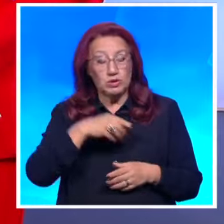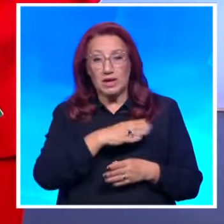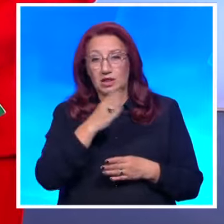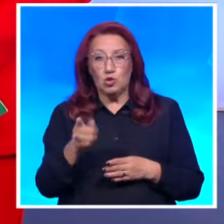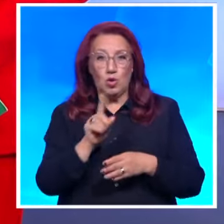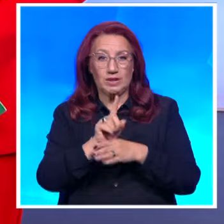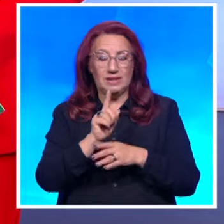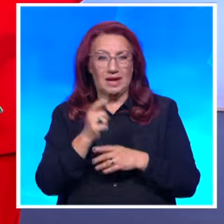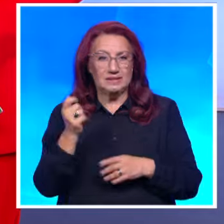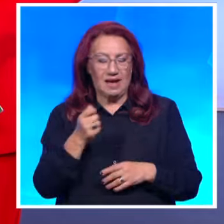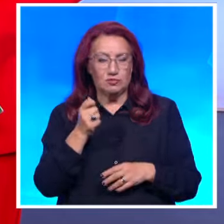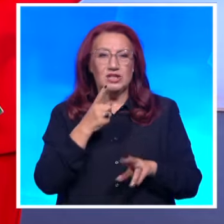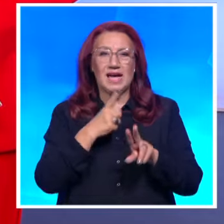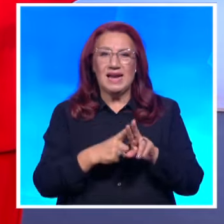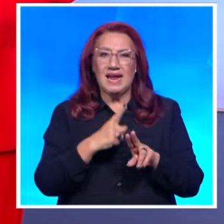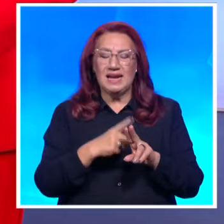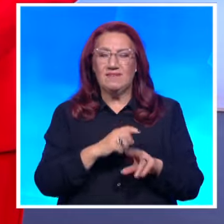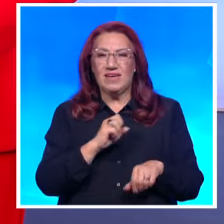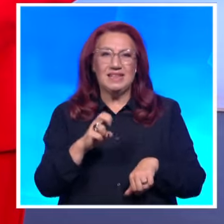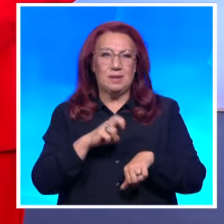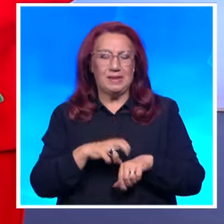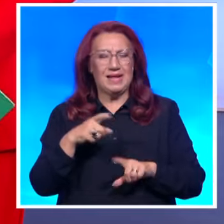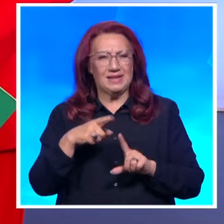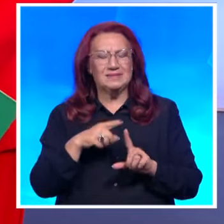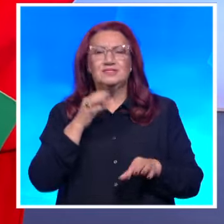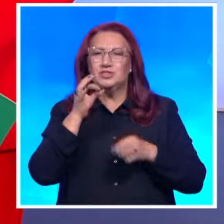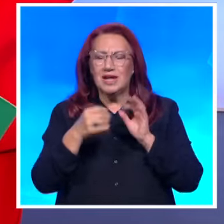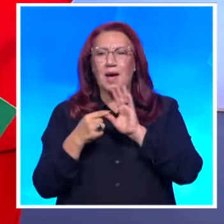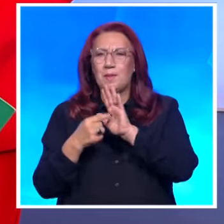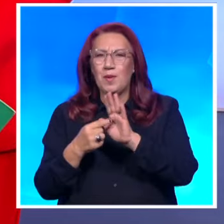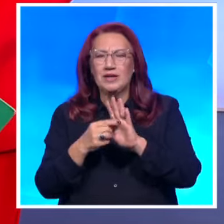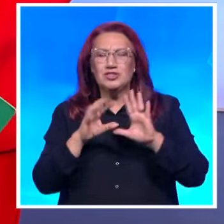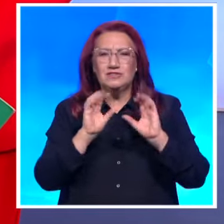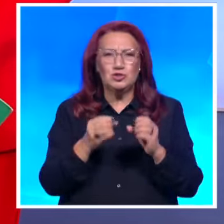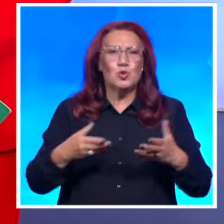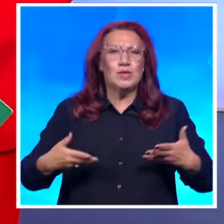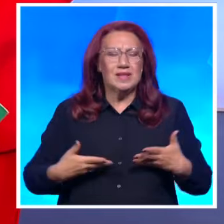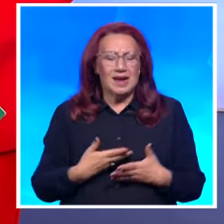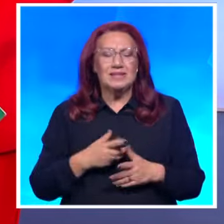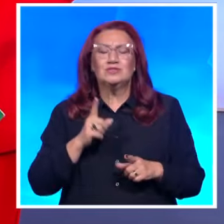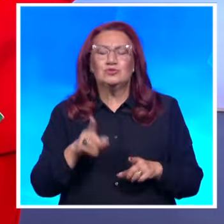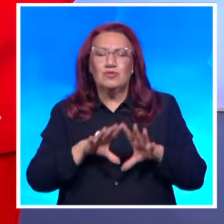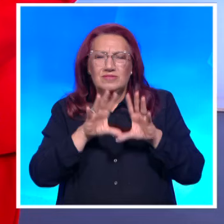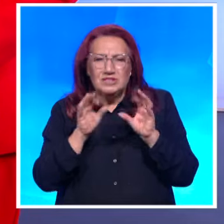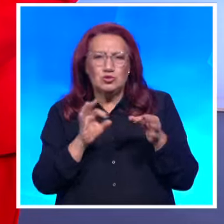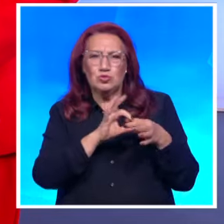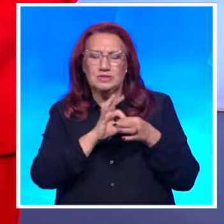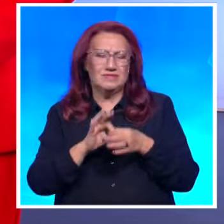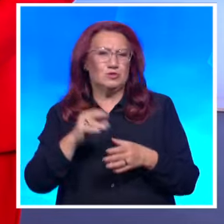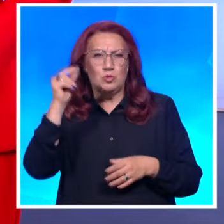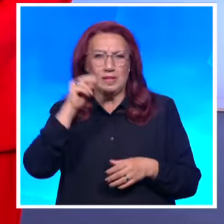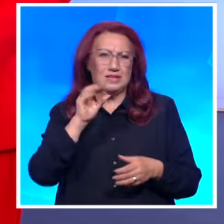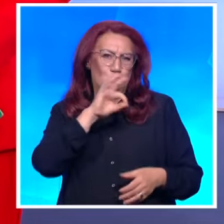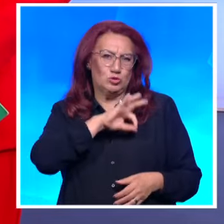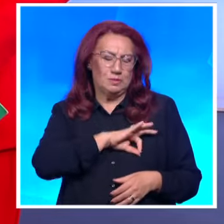Илиев и Димитър Тасев ще направят така, че да не изпускате нито един любопитен миг и нито един български успех на най-големия спортен форум.